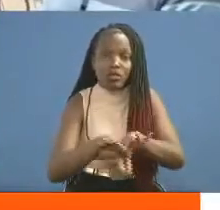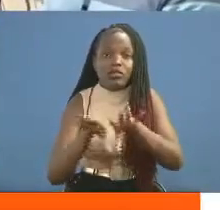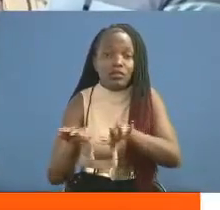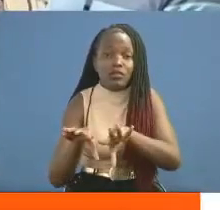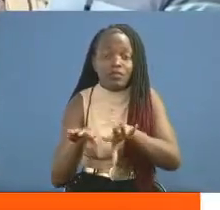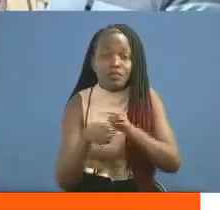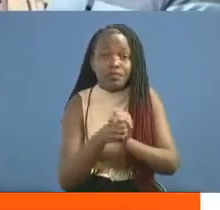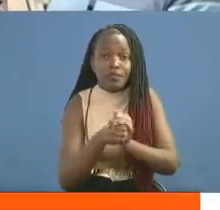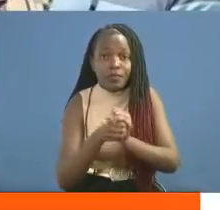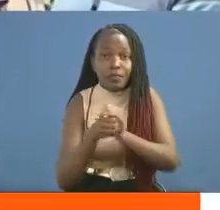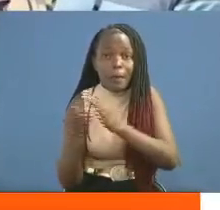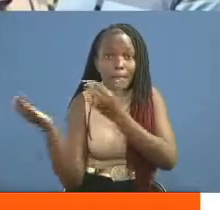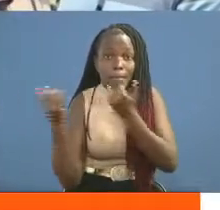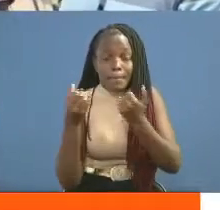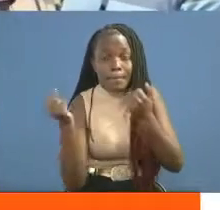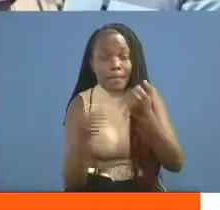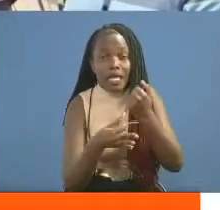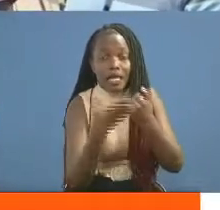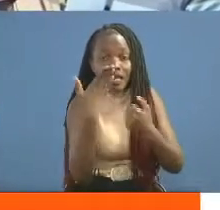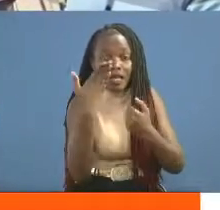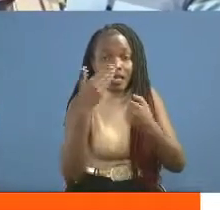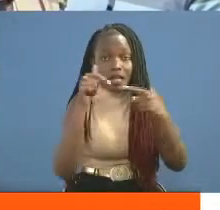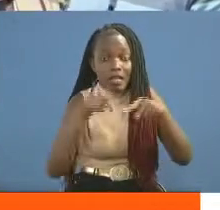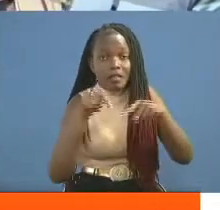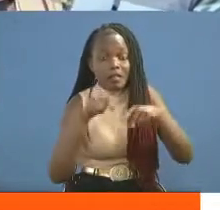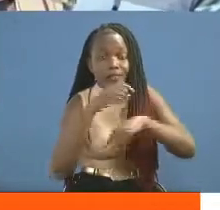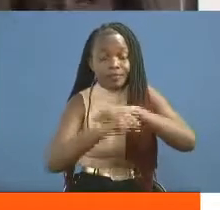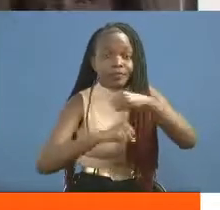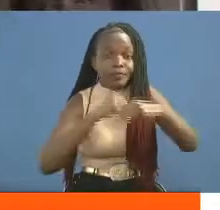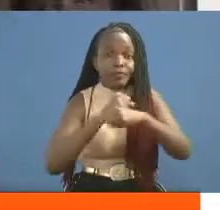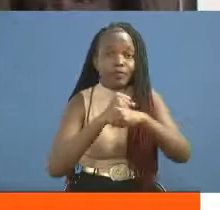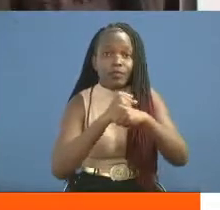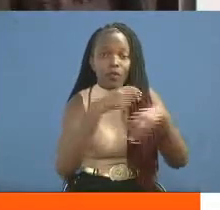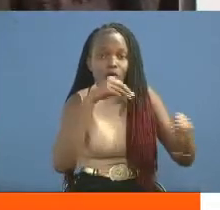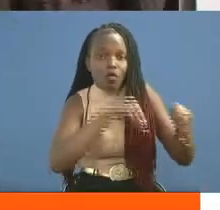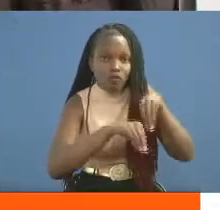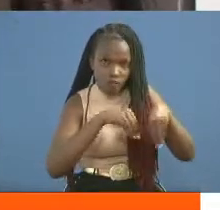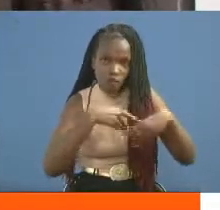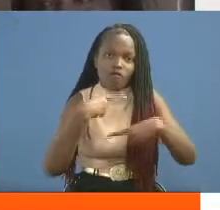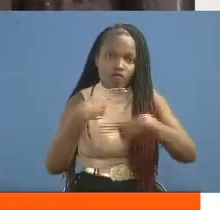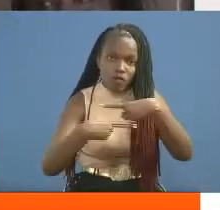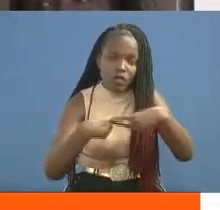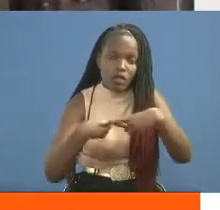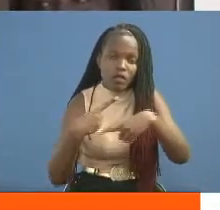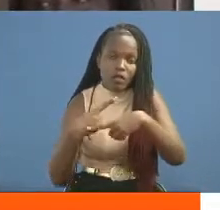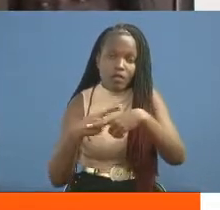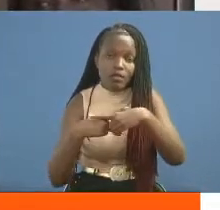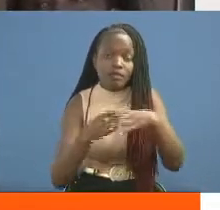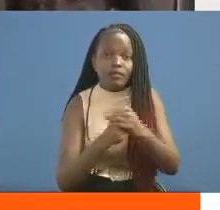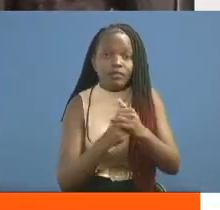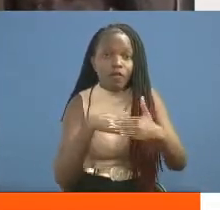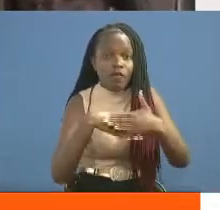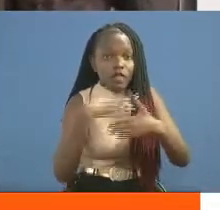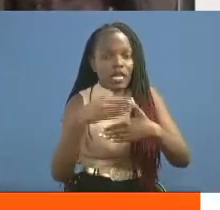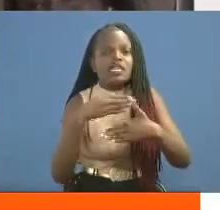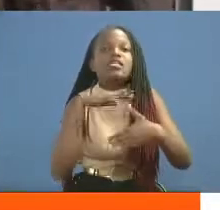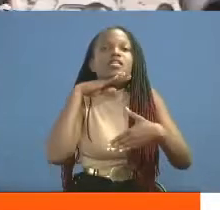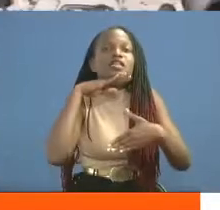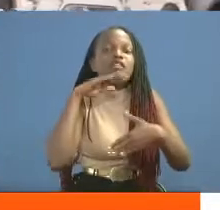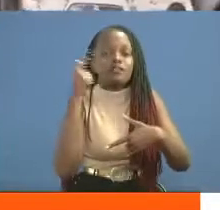18 mwezi Mei mwaka huu, upinzani mkubwa unatarajiwa kufuatia kifo cha aliyekuwa mbunge Francis Munyua